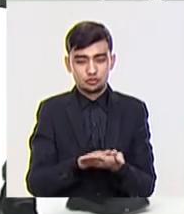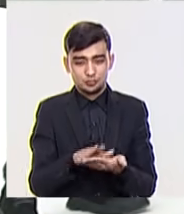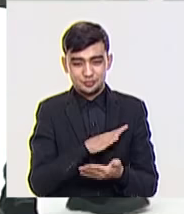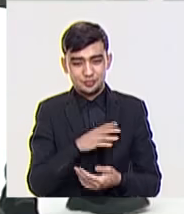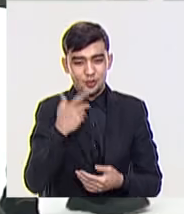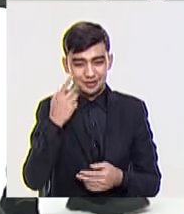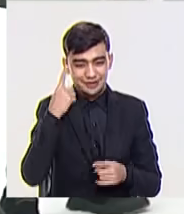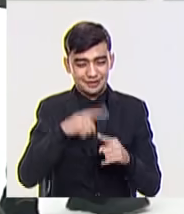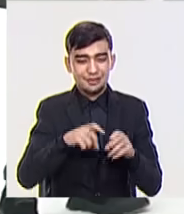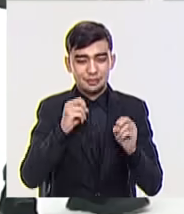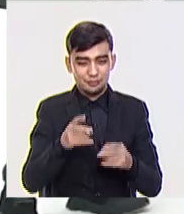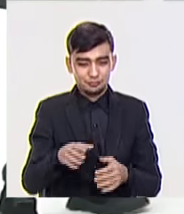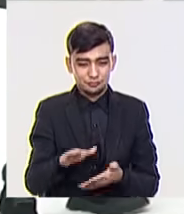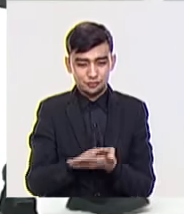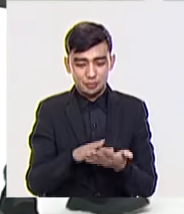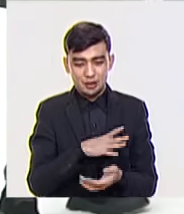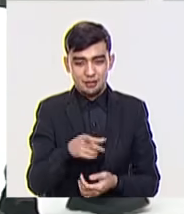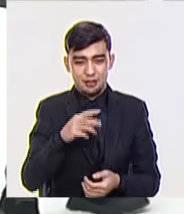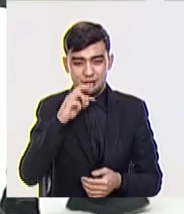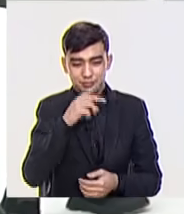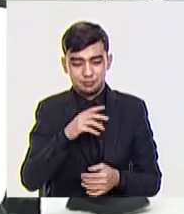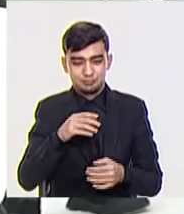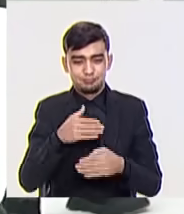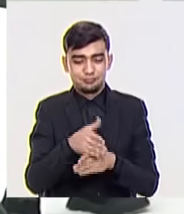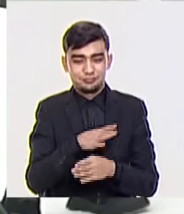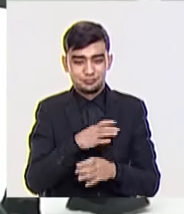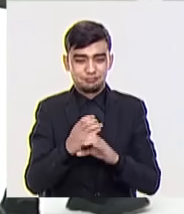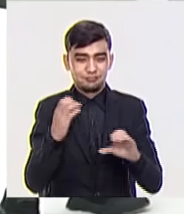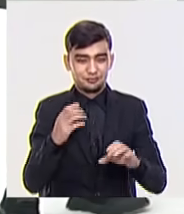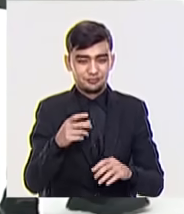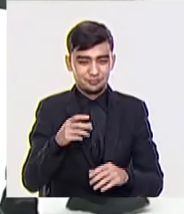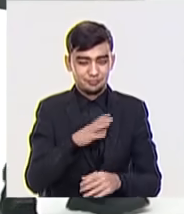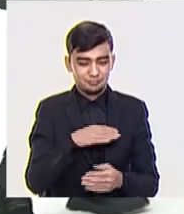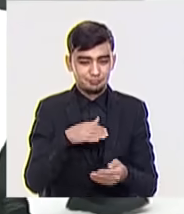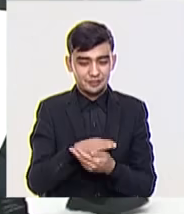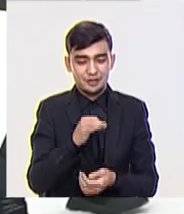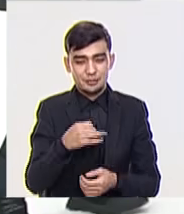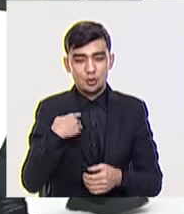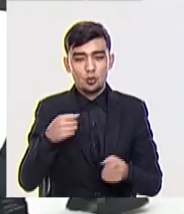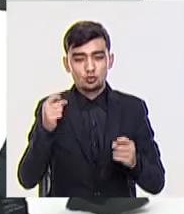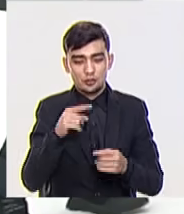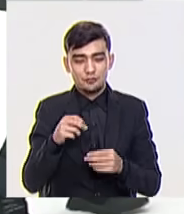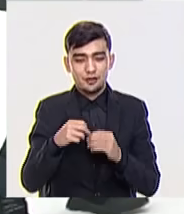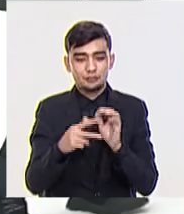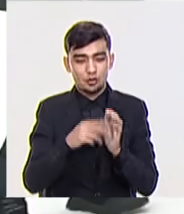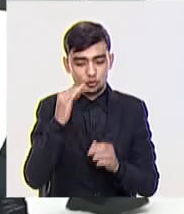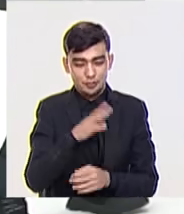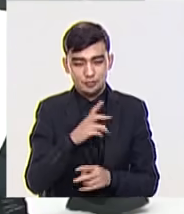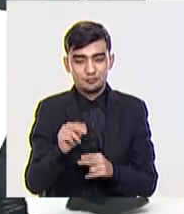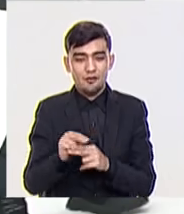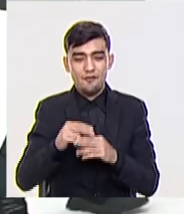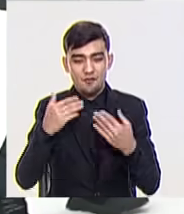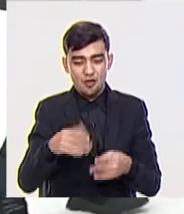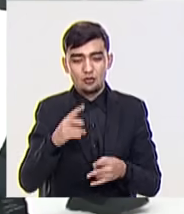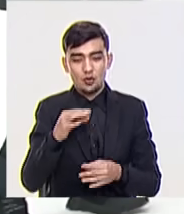жұмыстары кезінде арнайы техника су құбырын талқандап кеткен. Бұл туралы біз тек қаңтардың 18 ғана естік. Құбыр жөнделді, бірақ судың қысымы жоқ. Ендігі